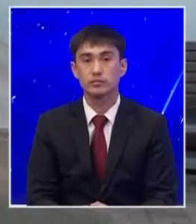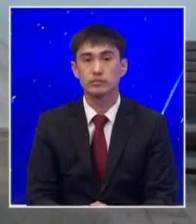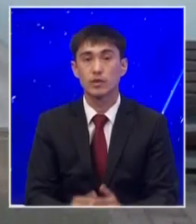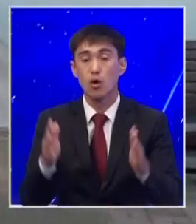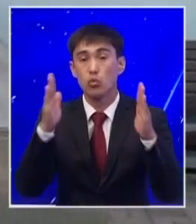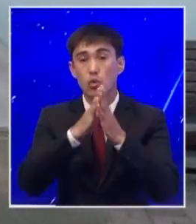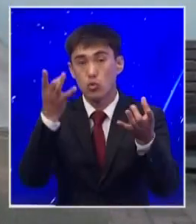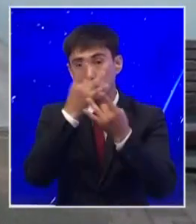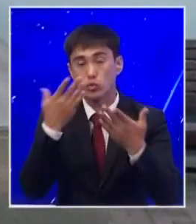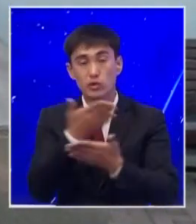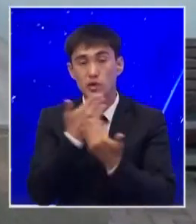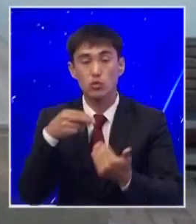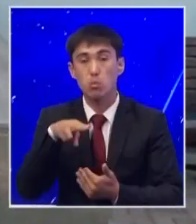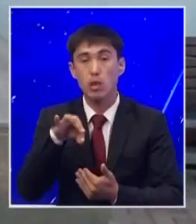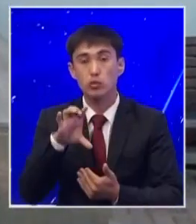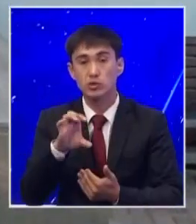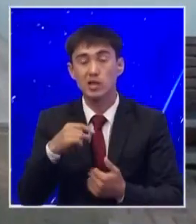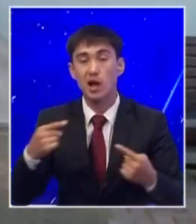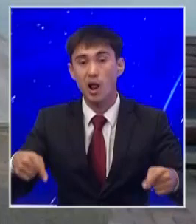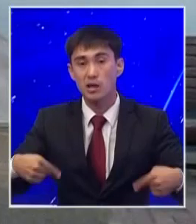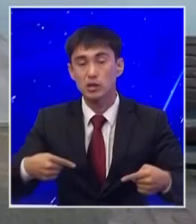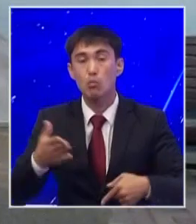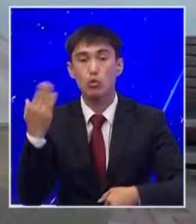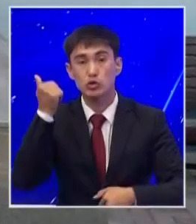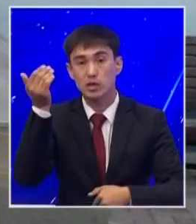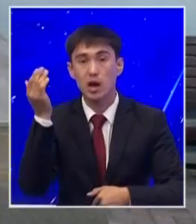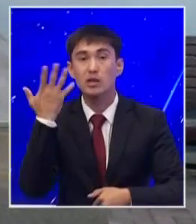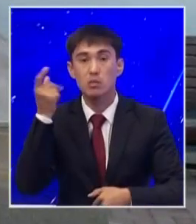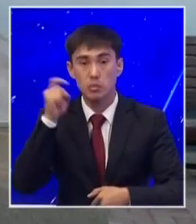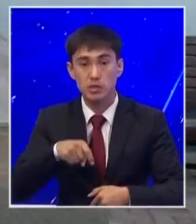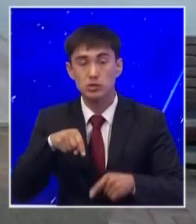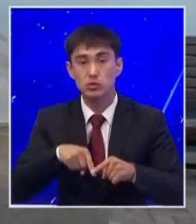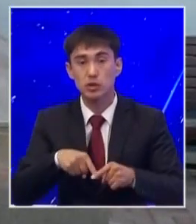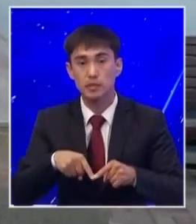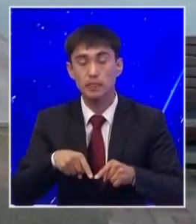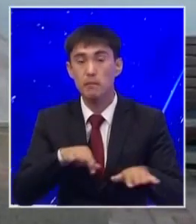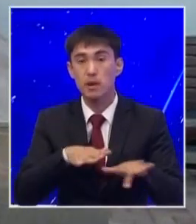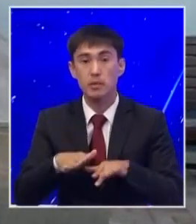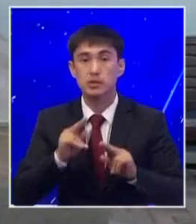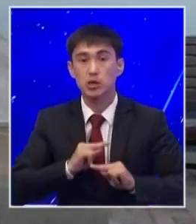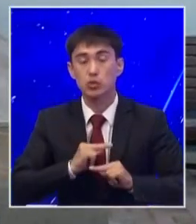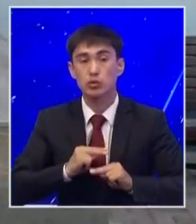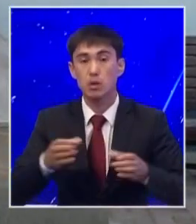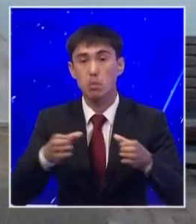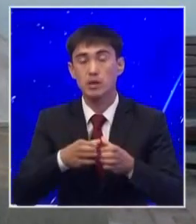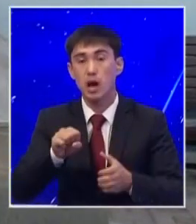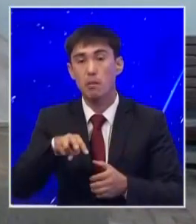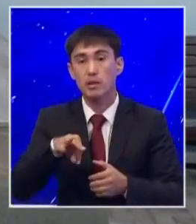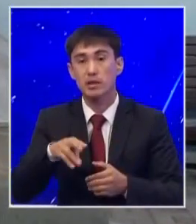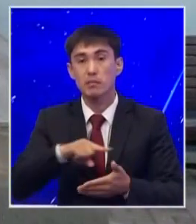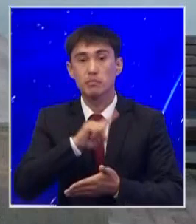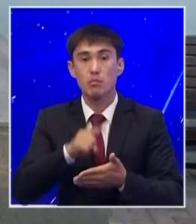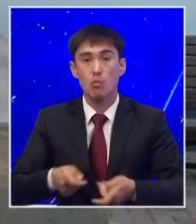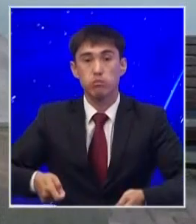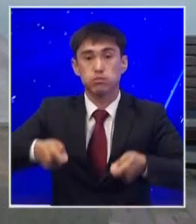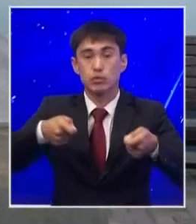В Доме культуры нет пандуса для коляски. В прошлый раз, когда мы пришли сюда, на одно мероприятие сотрудники партии «Аманат» вышли и подняли нас.